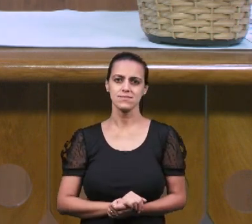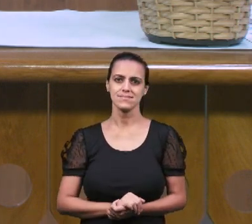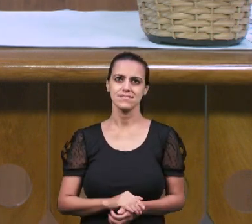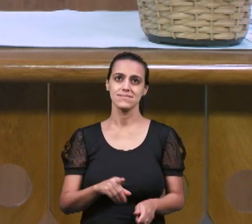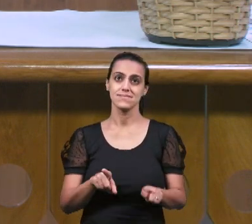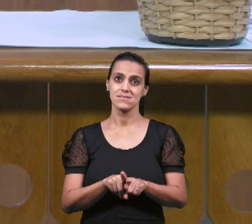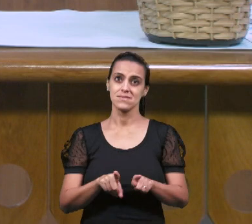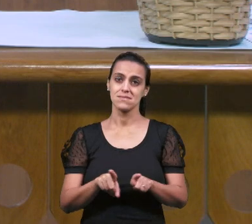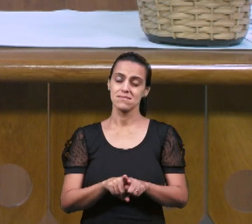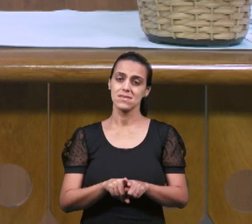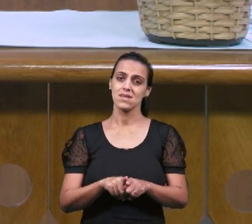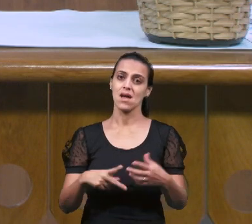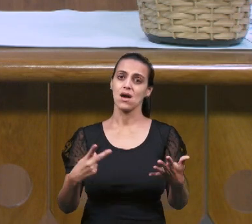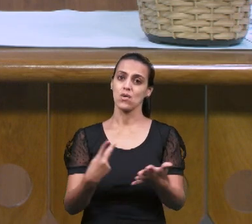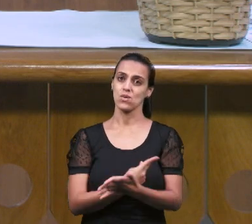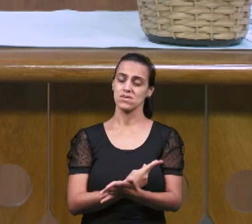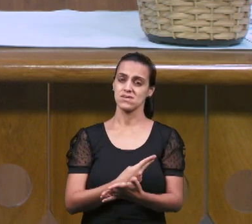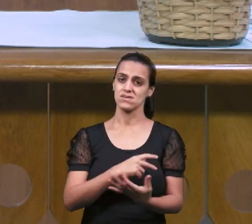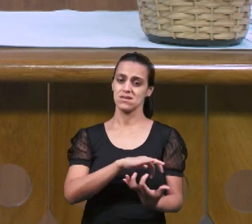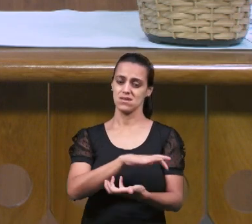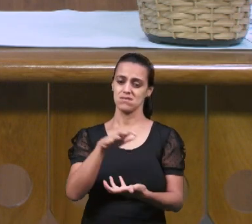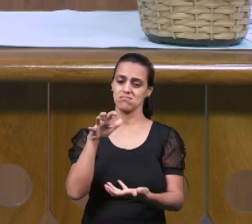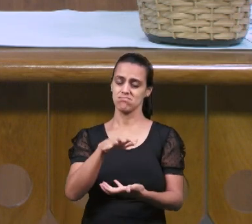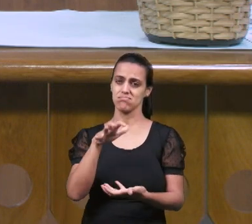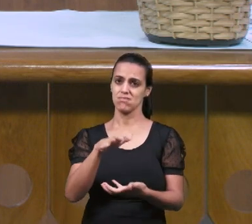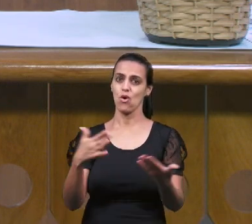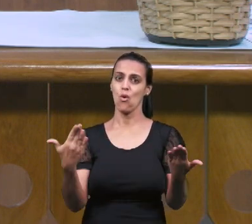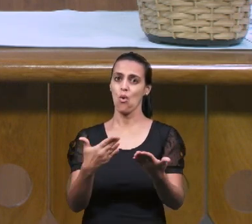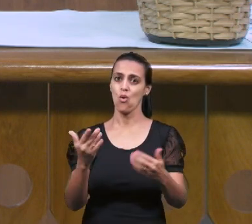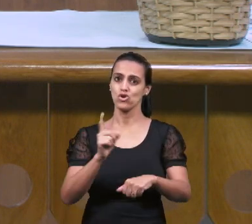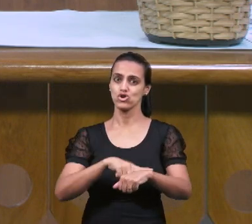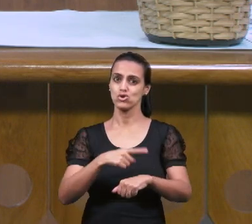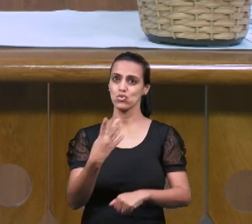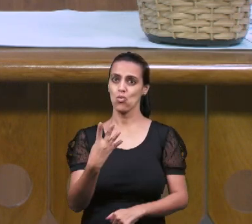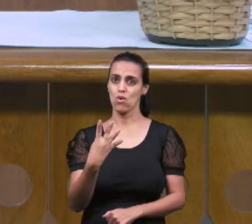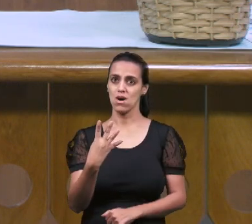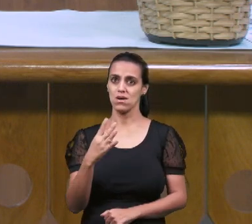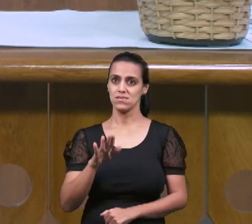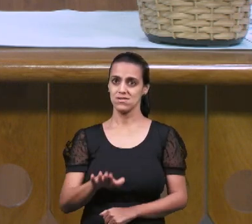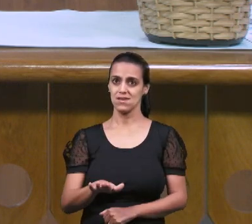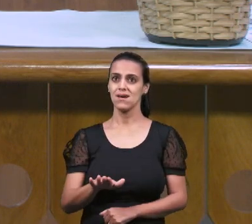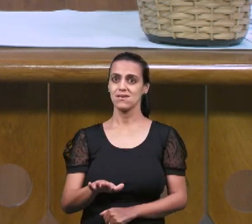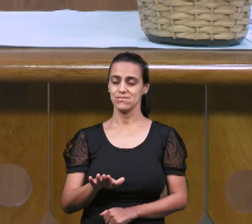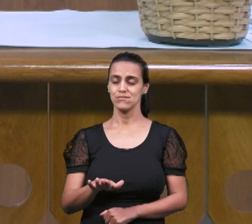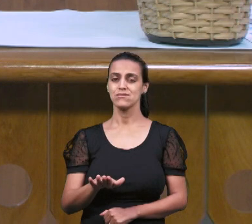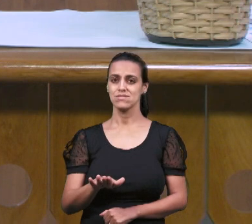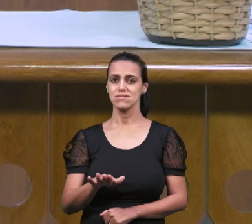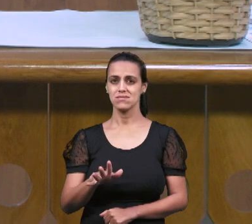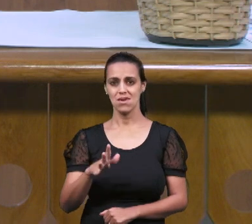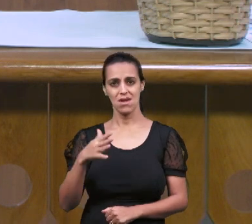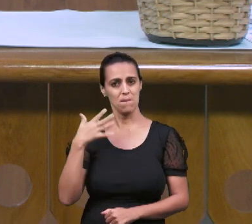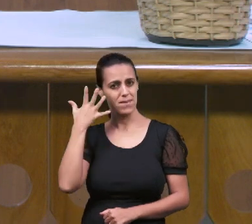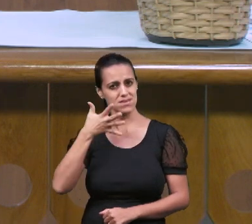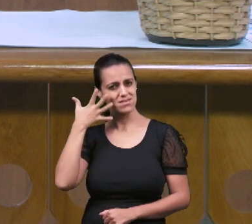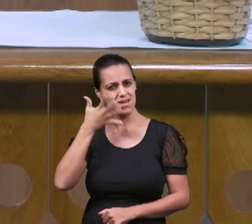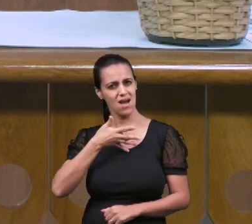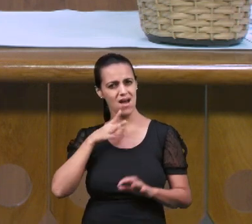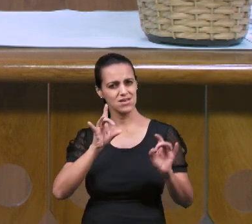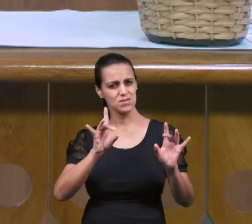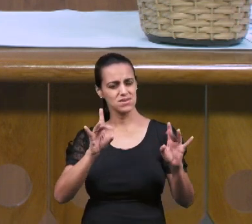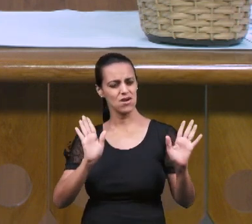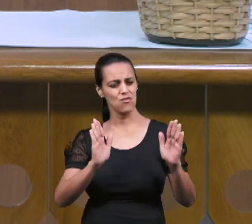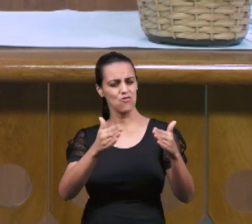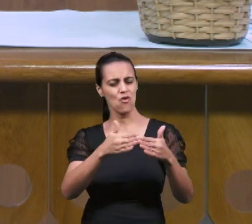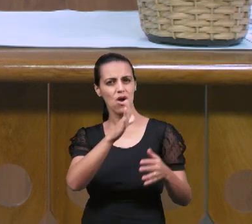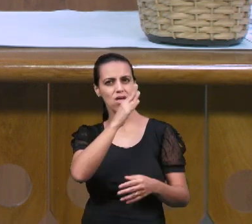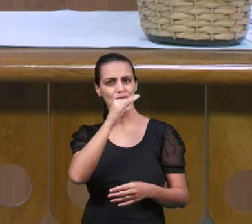Rappelons nos frères et sœurs la transmission spéciale qui va se passer via satellite, le culte. Aujourd'hui à 16h, un